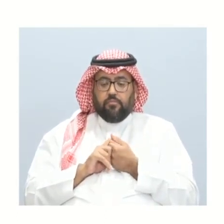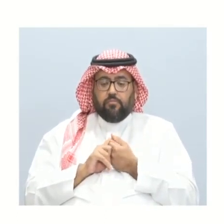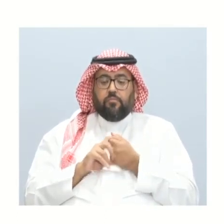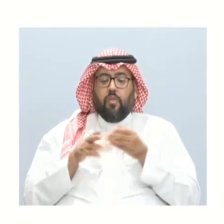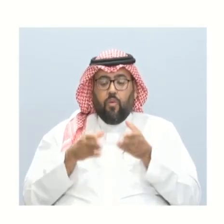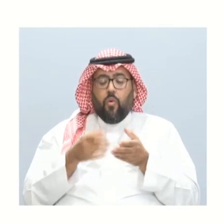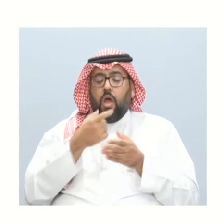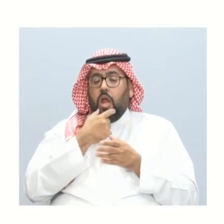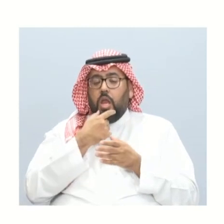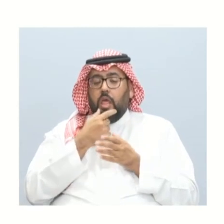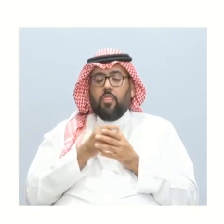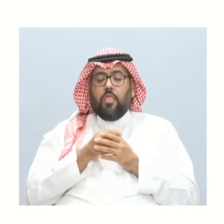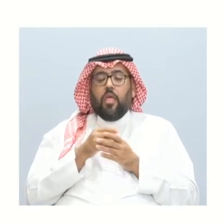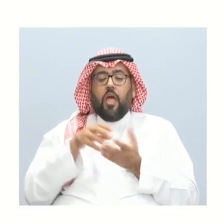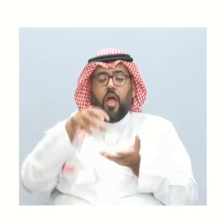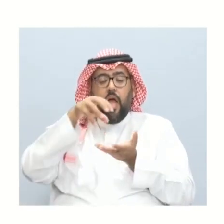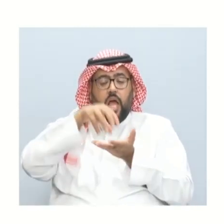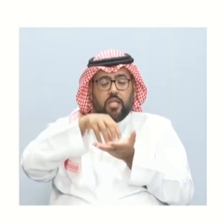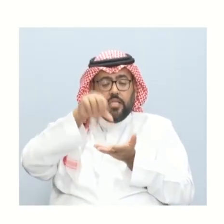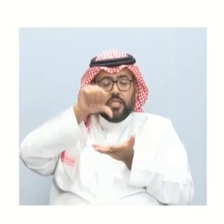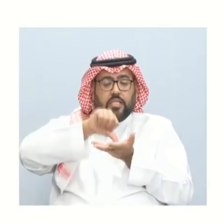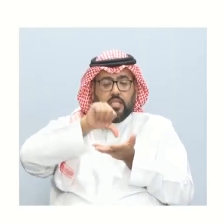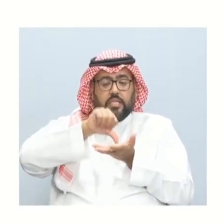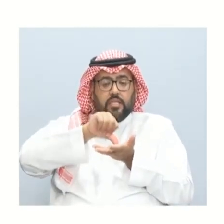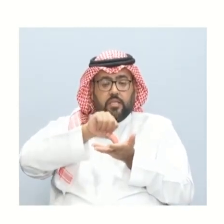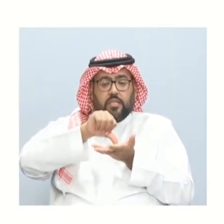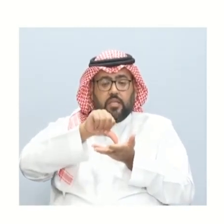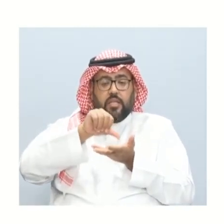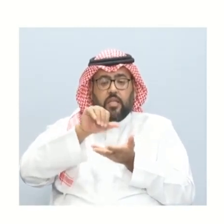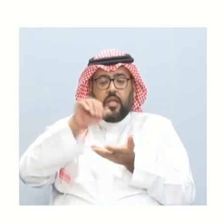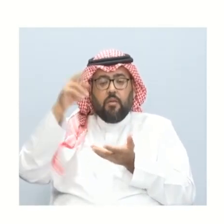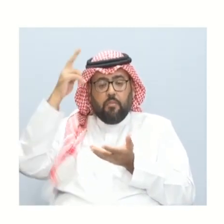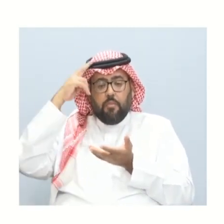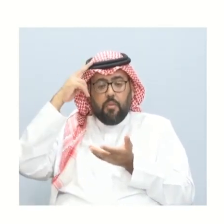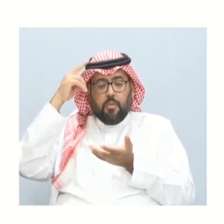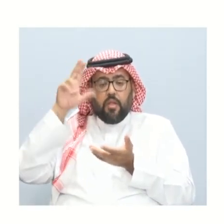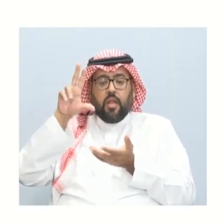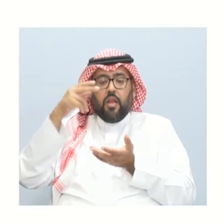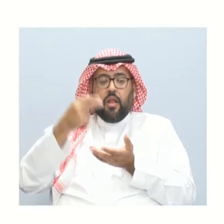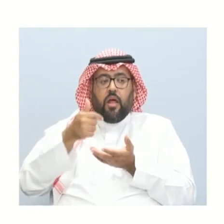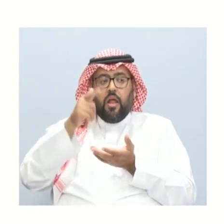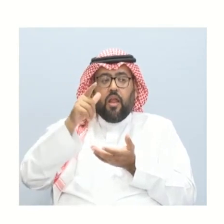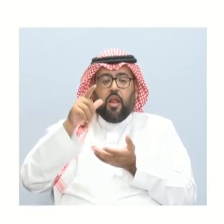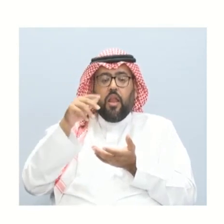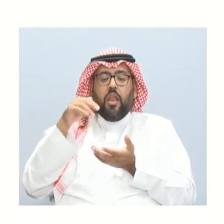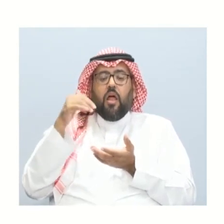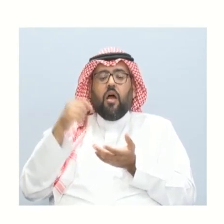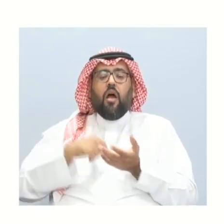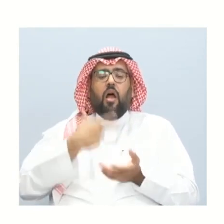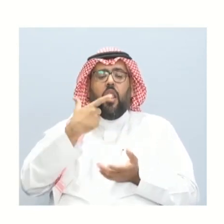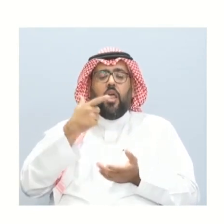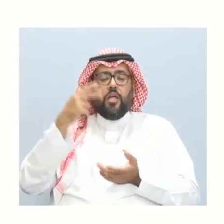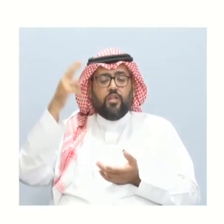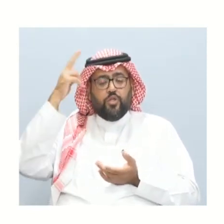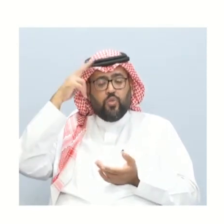والرياض عاصمه عاصمه مملكتنا الغاليه المملكه العربيه